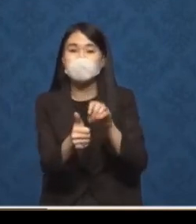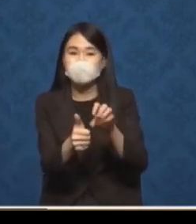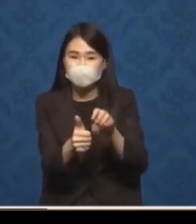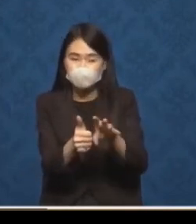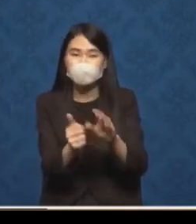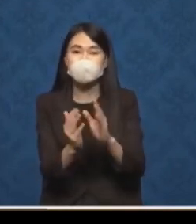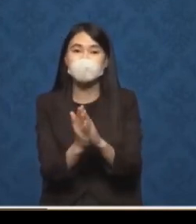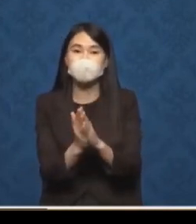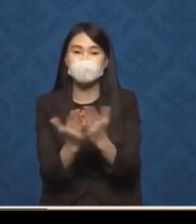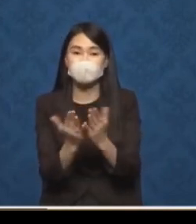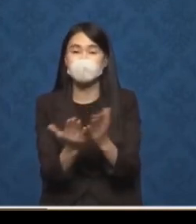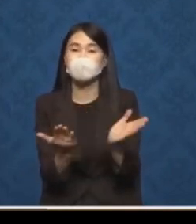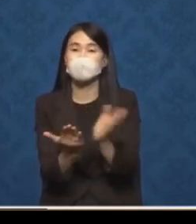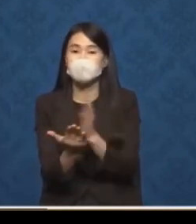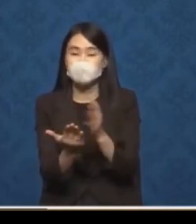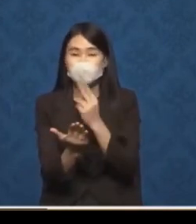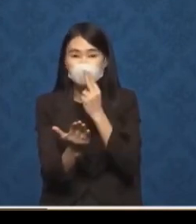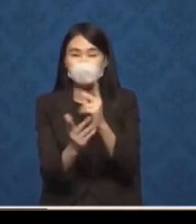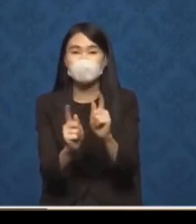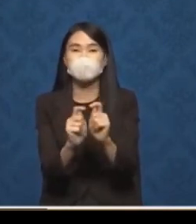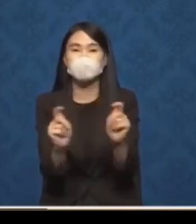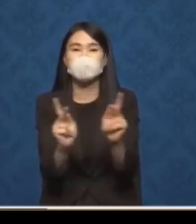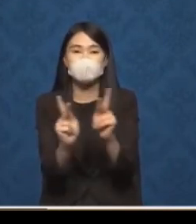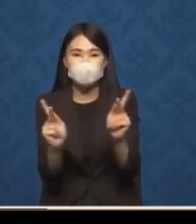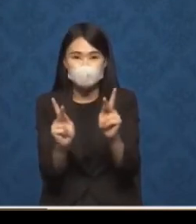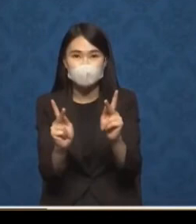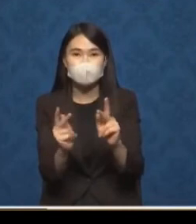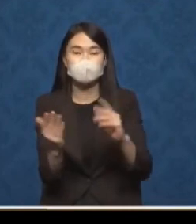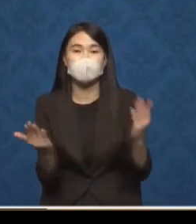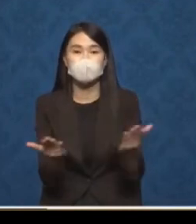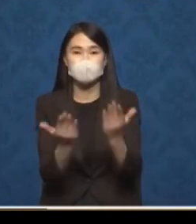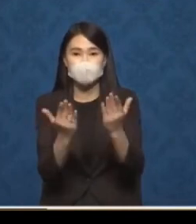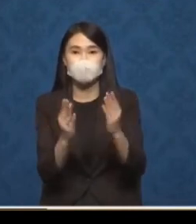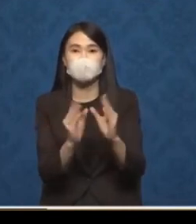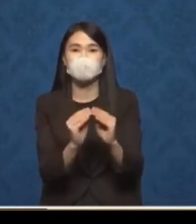อยู่ในเล่มของคณะอนุกรรมการและของคณะกรรมการคณะใหญ่ขอกราบขอบคุณครับ